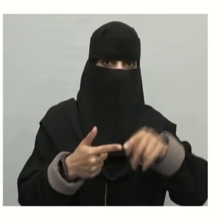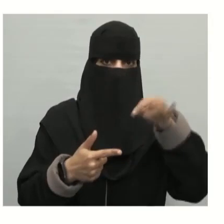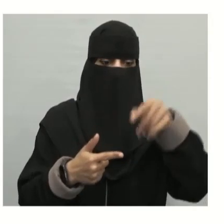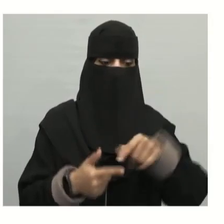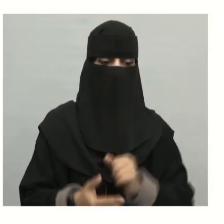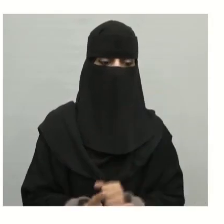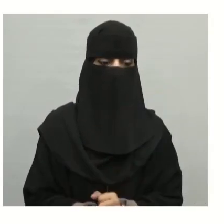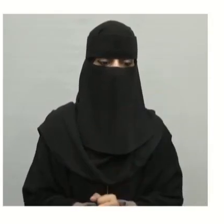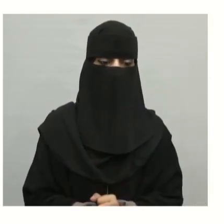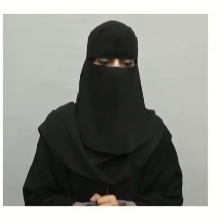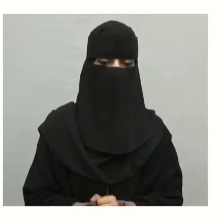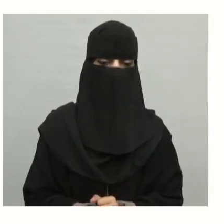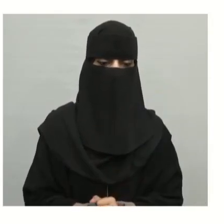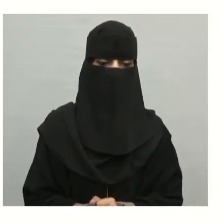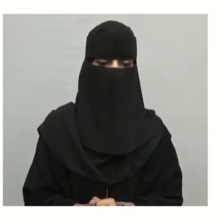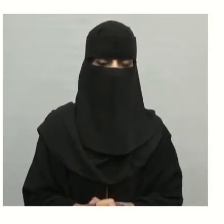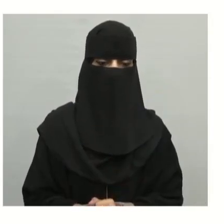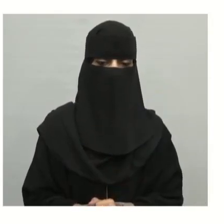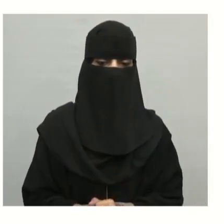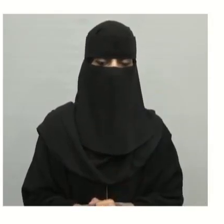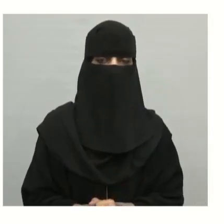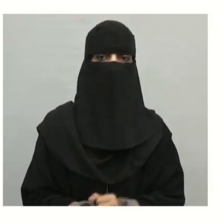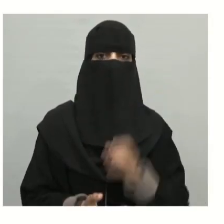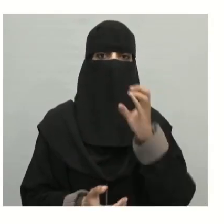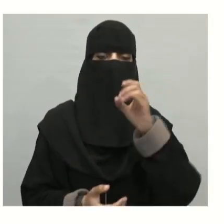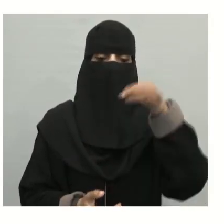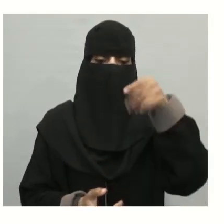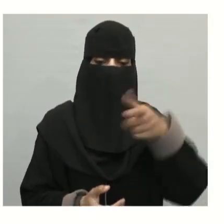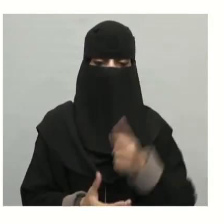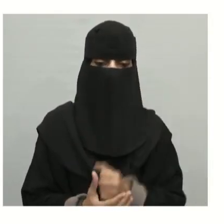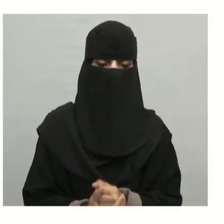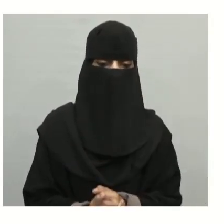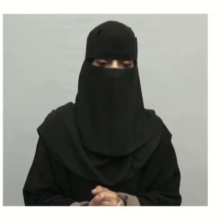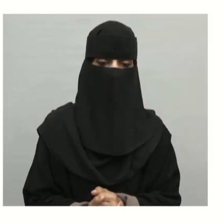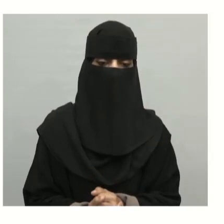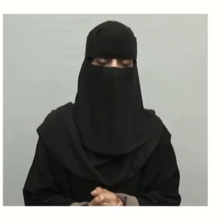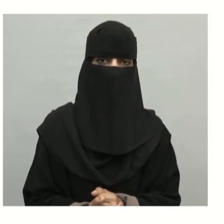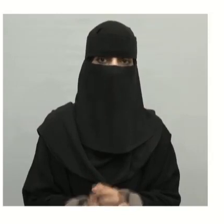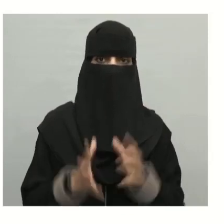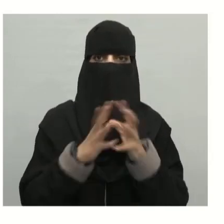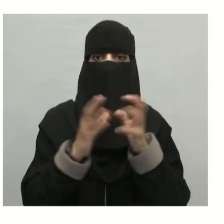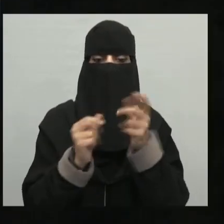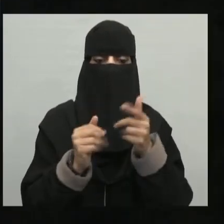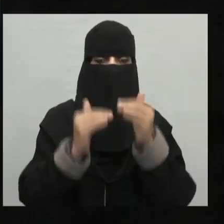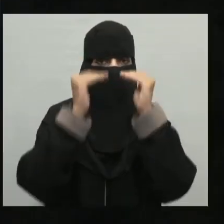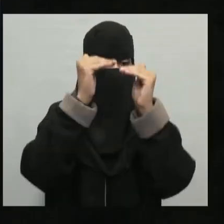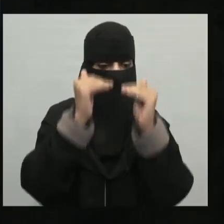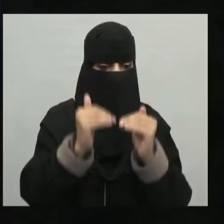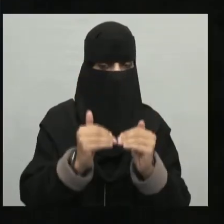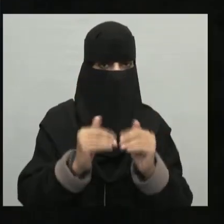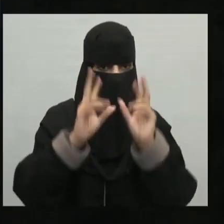غير متورقه الصخور المتورقه تعريفها لها طبقات